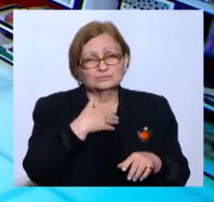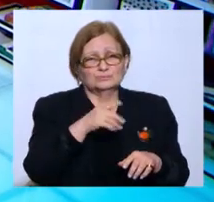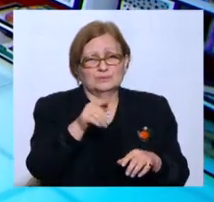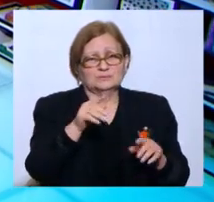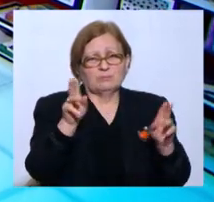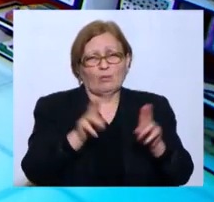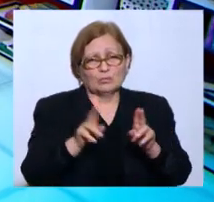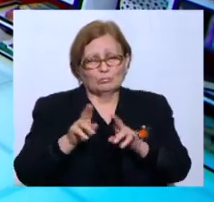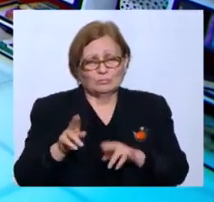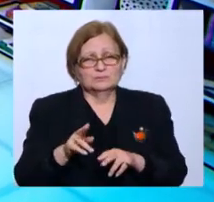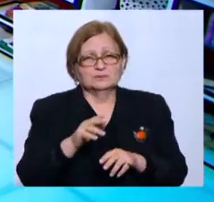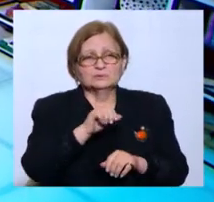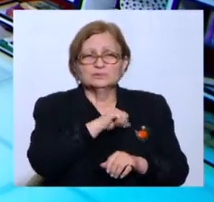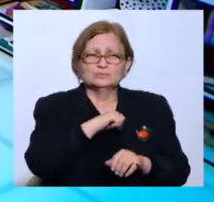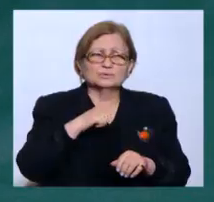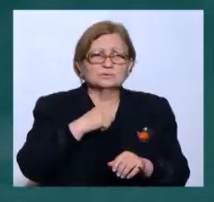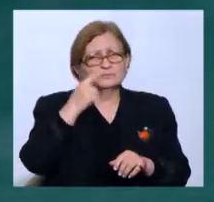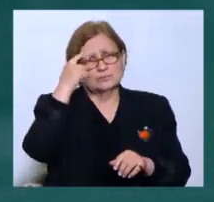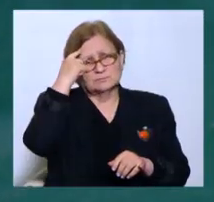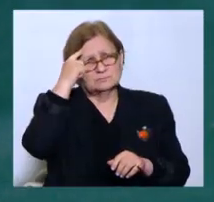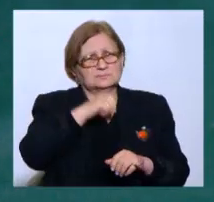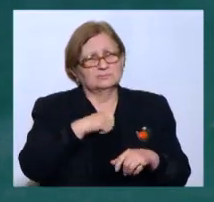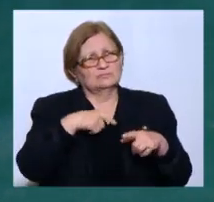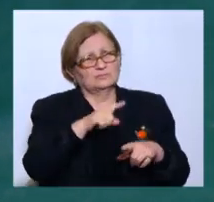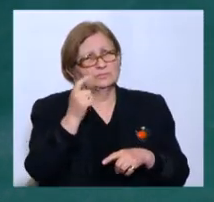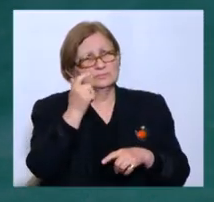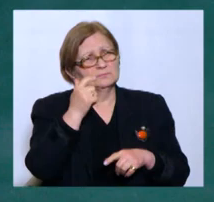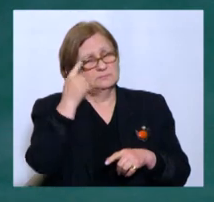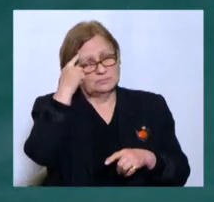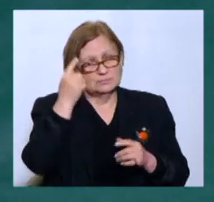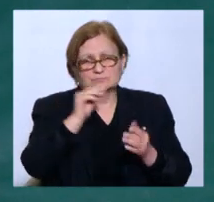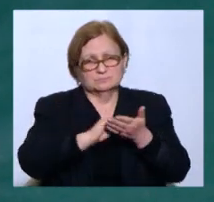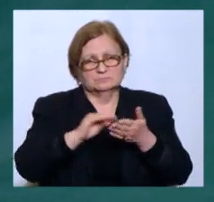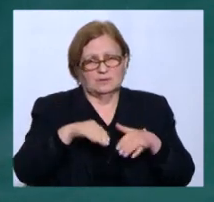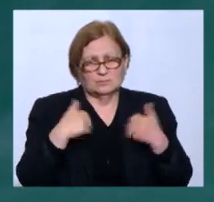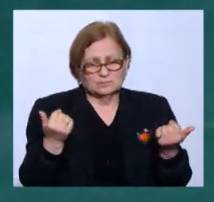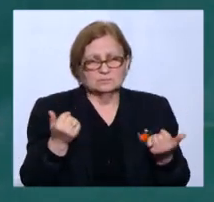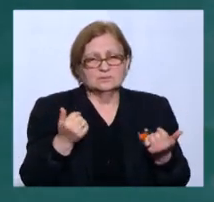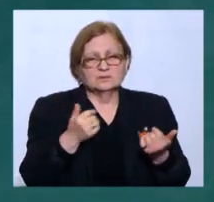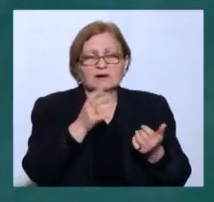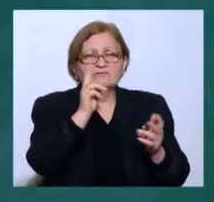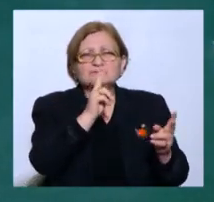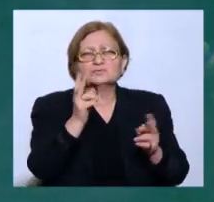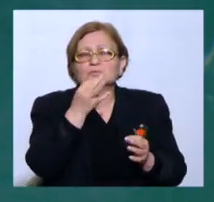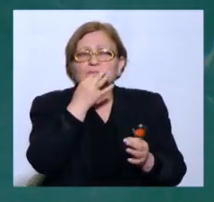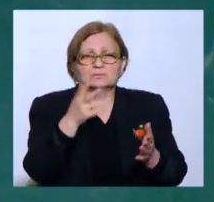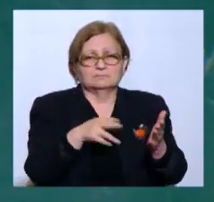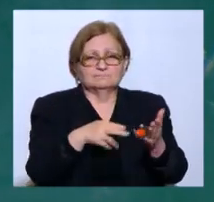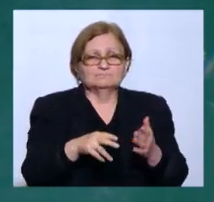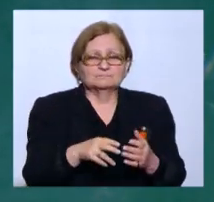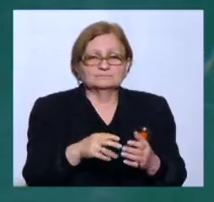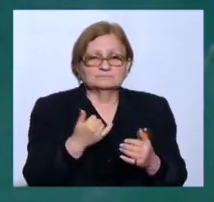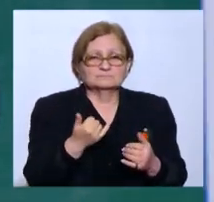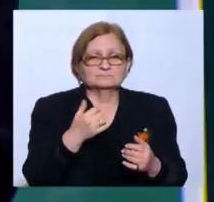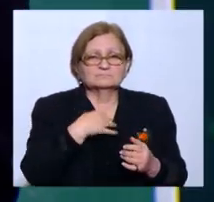ზოგი თავისით ესე გონებაში მშვენივრად ანგარიშებს, ახლა იმიტომ ვიანგარიშე, ესე რომ მინდა გაჩვენოთ როგორ იანგარიშა გაუსმა.